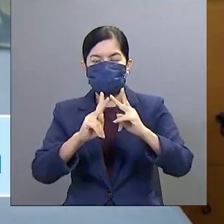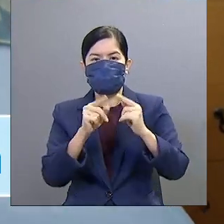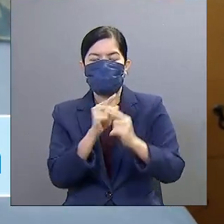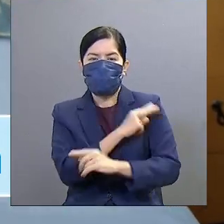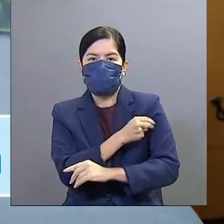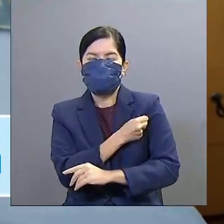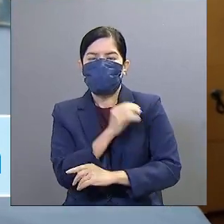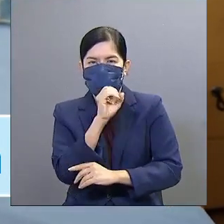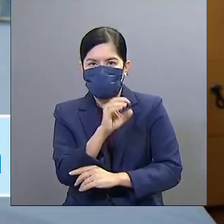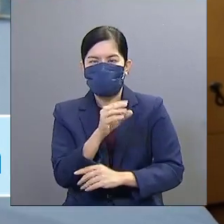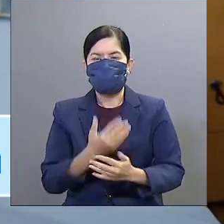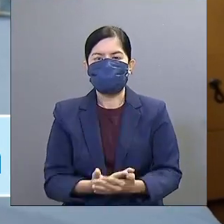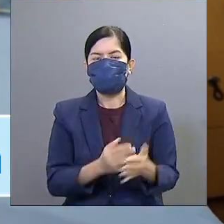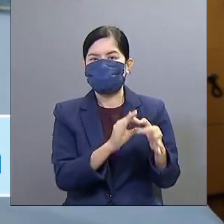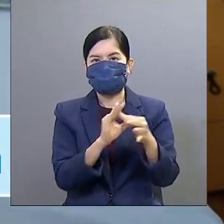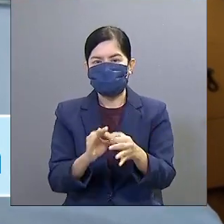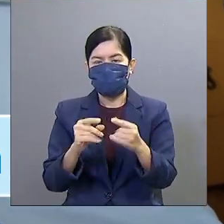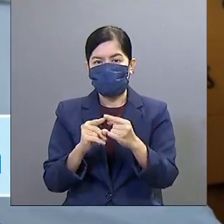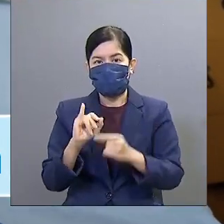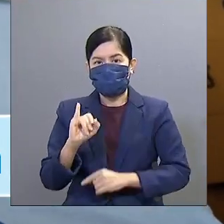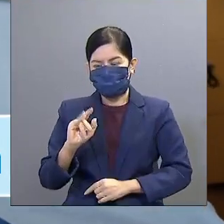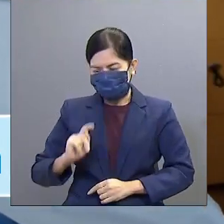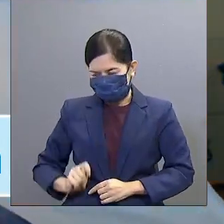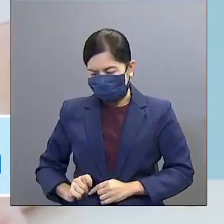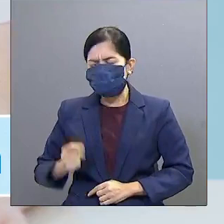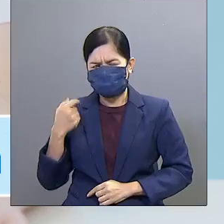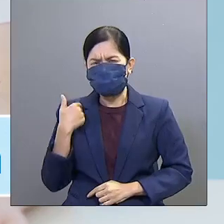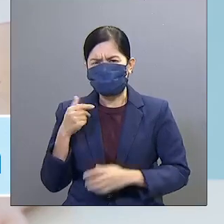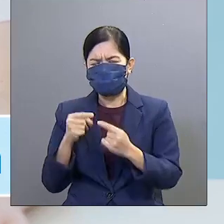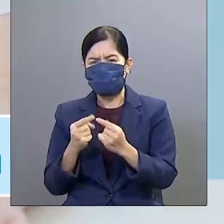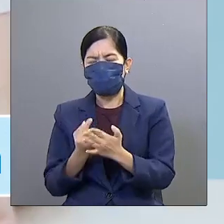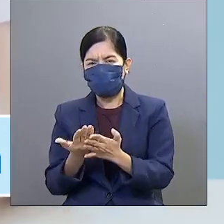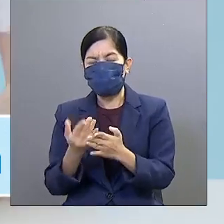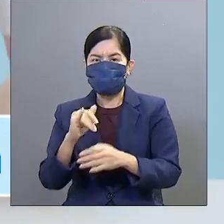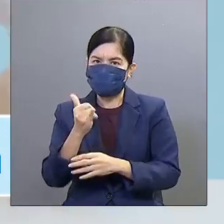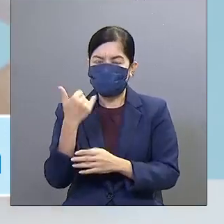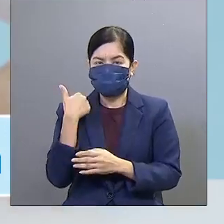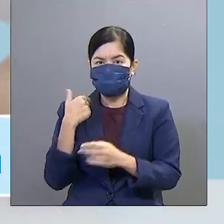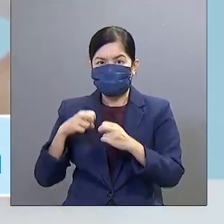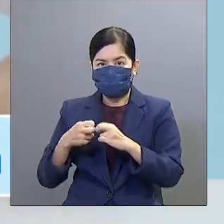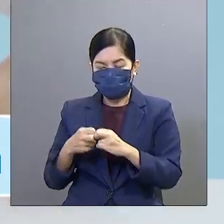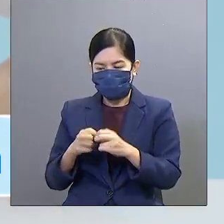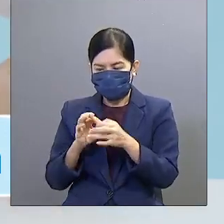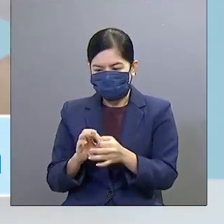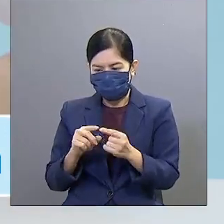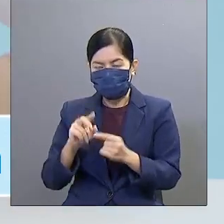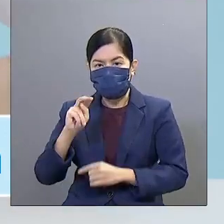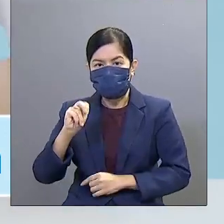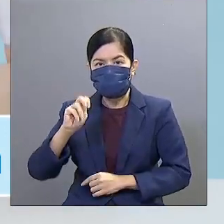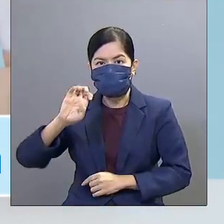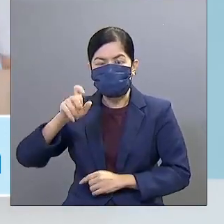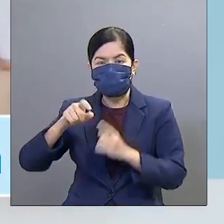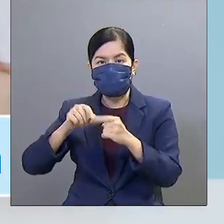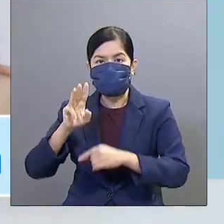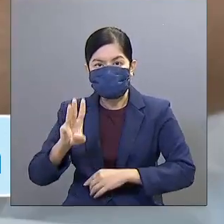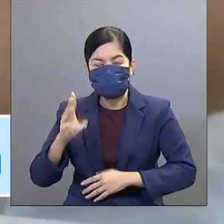าการเกิดโรคไตนะครับเกิดได้แต่อาจจะไม่ใช่ไตวายเช่นเป็นนิ่วในท่อไตหรือถ้าเป็นโรคไตวายเนี่ยก็มักจะเป็น